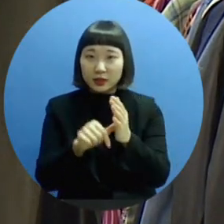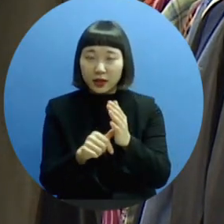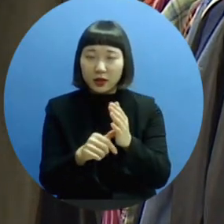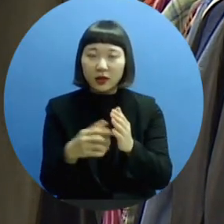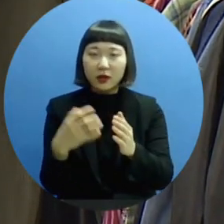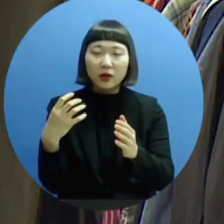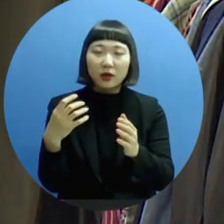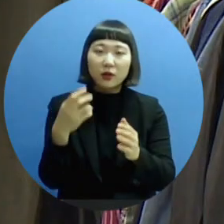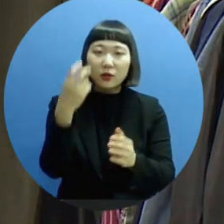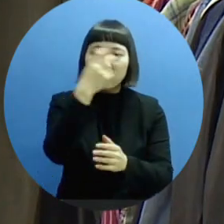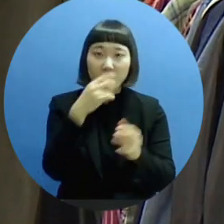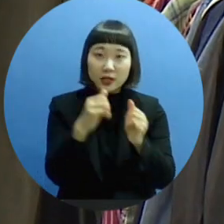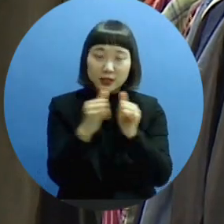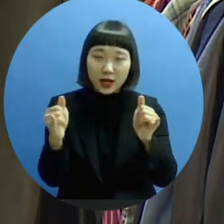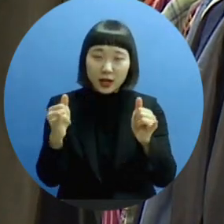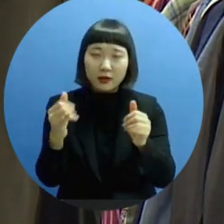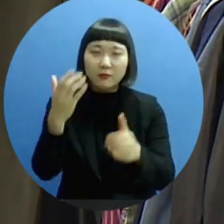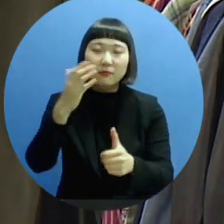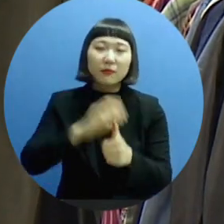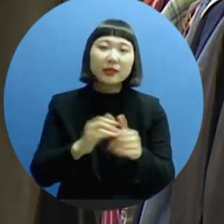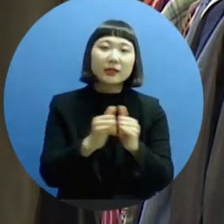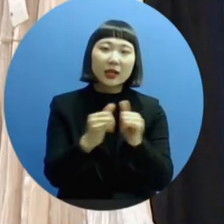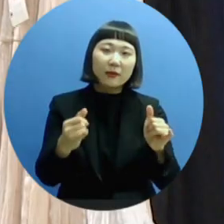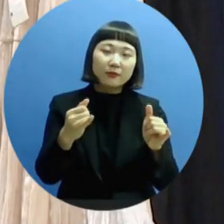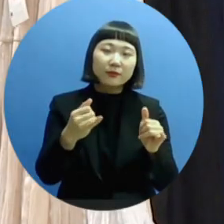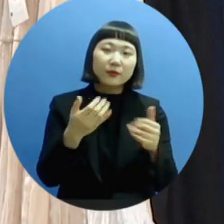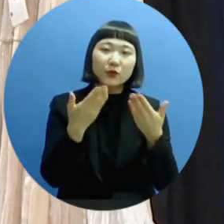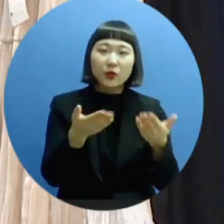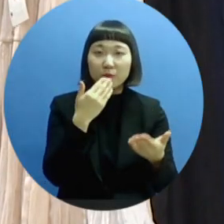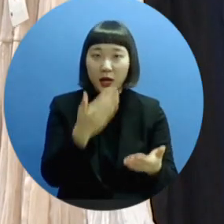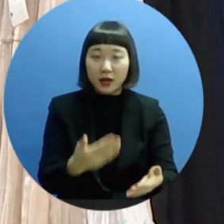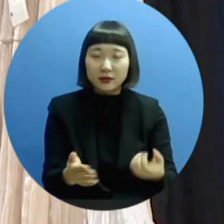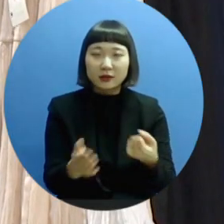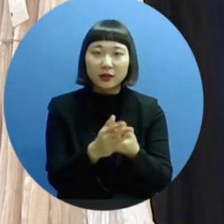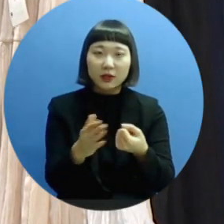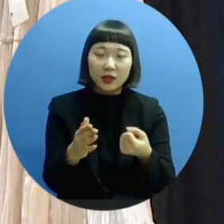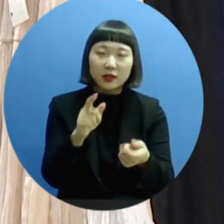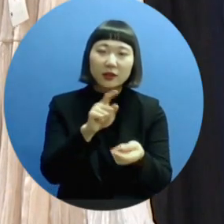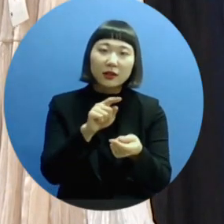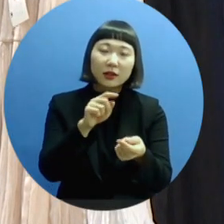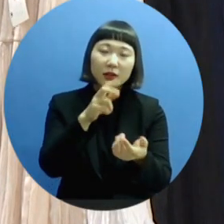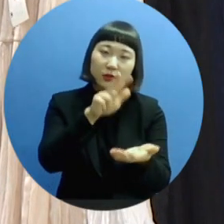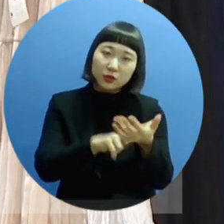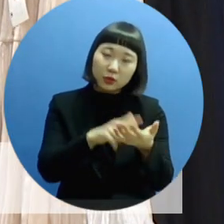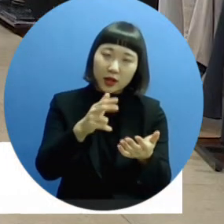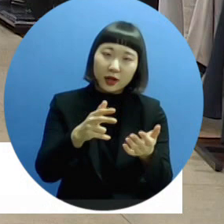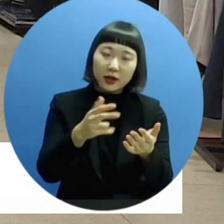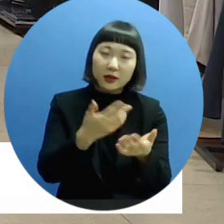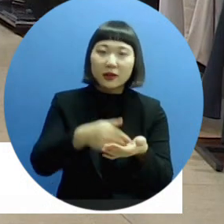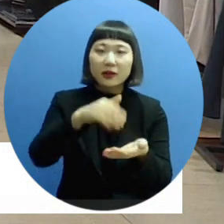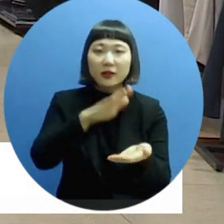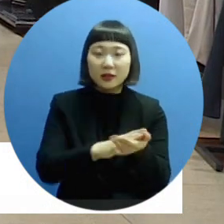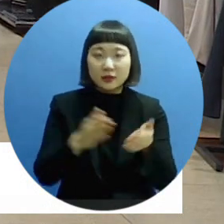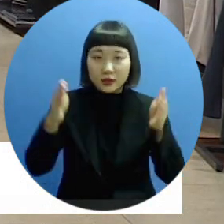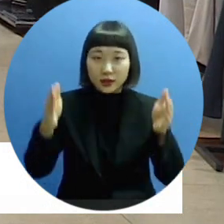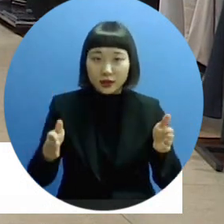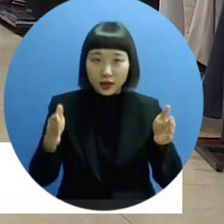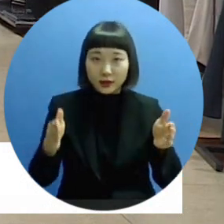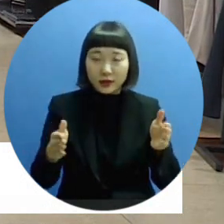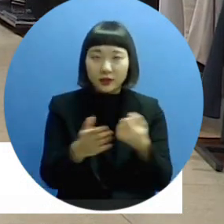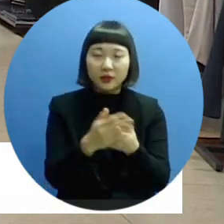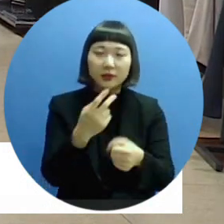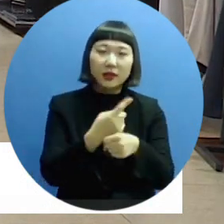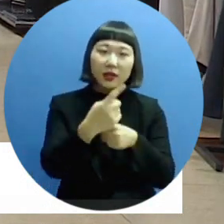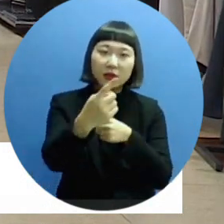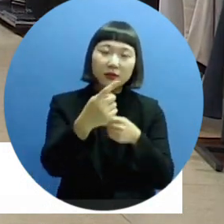인천시는 임차인과 전차인이 상가 운영 여부를 판단할 수 있게 조례 개정 기간을 고려해 2023년 6월